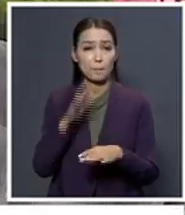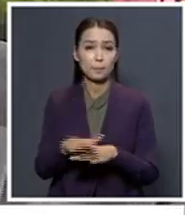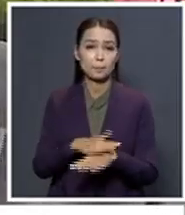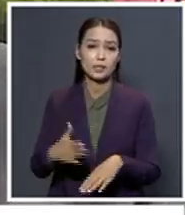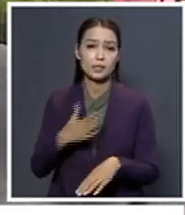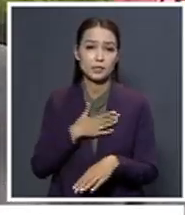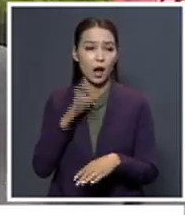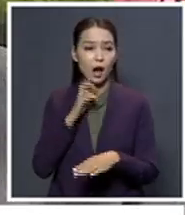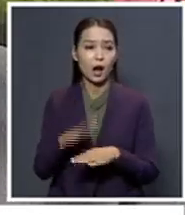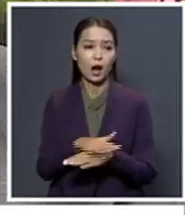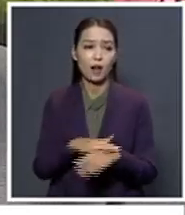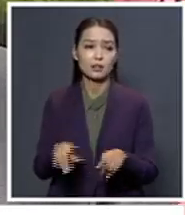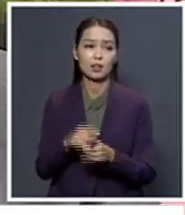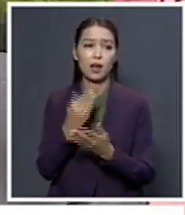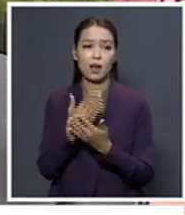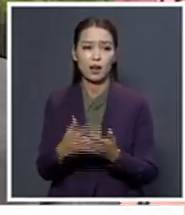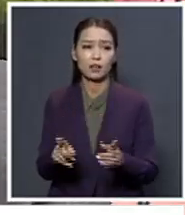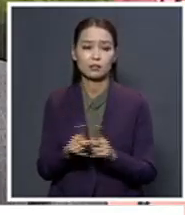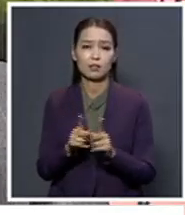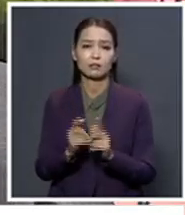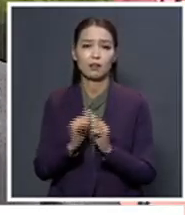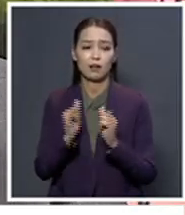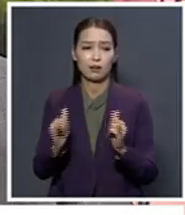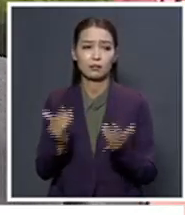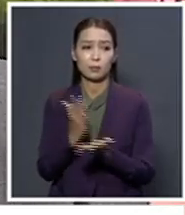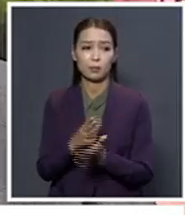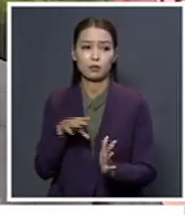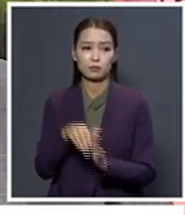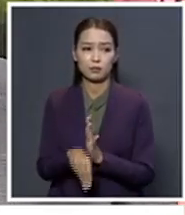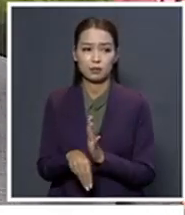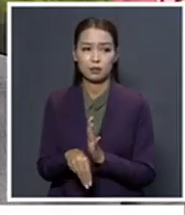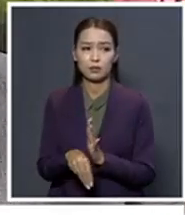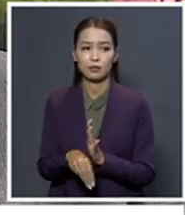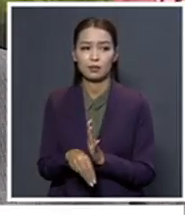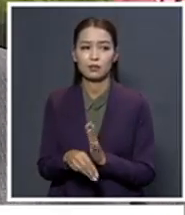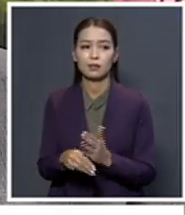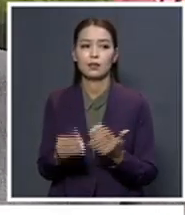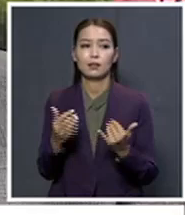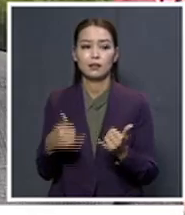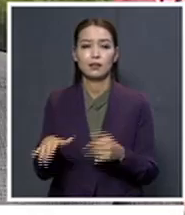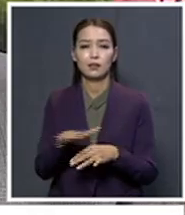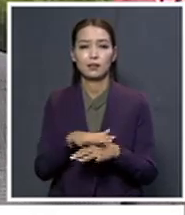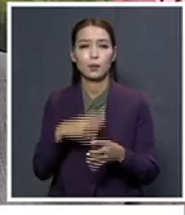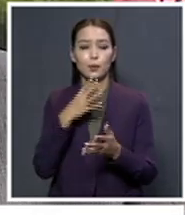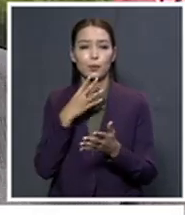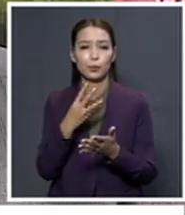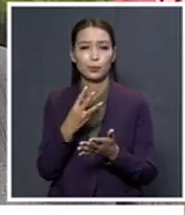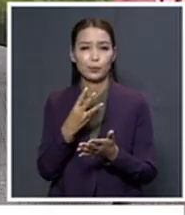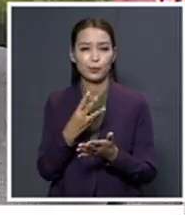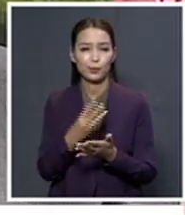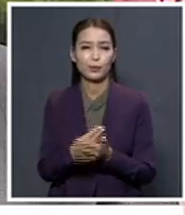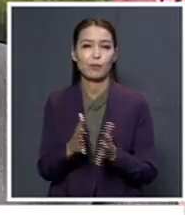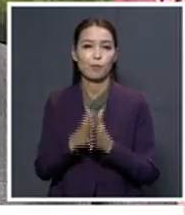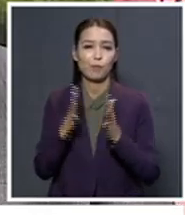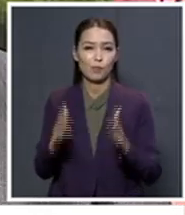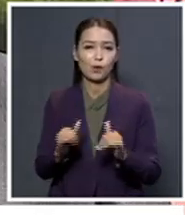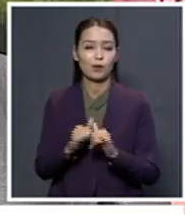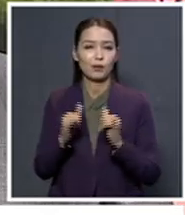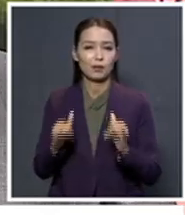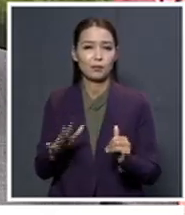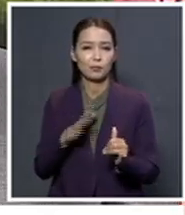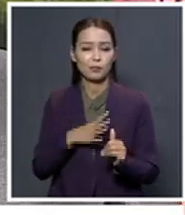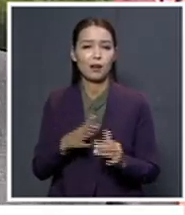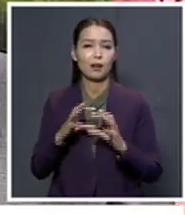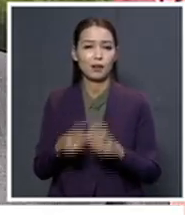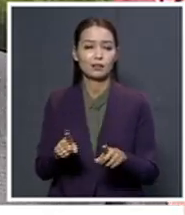советтік идеологиямен қалыптасқан. Материалистік, атеистік көзқарастан ол жалған болып шықты. Қазір